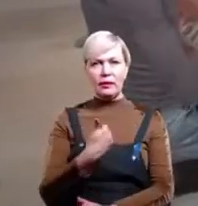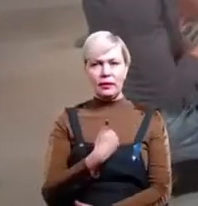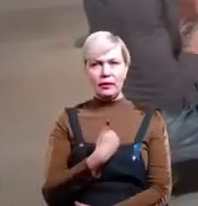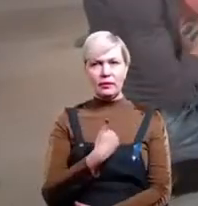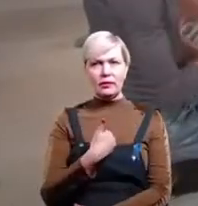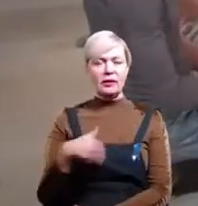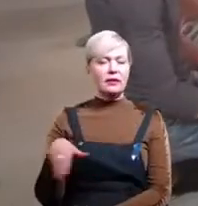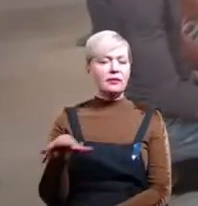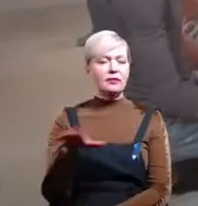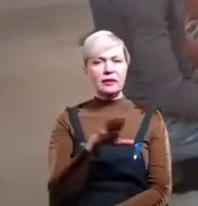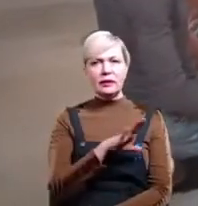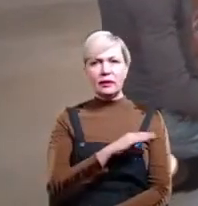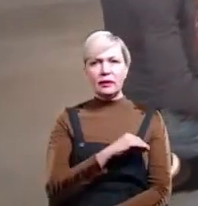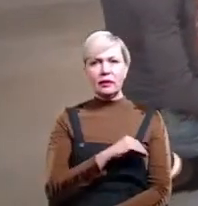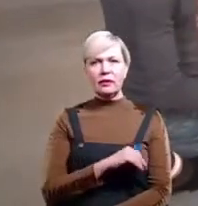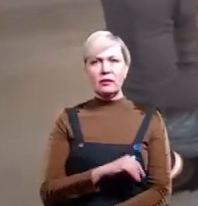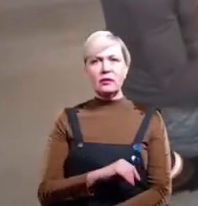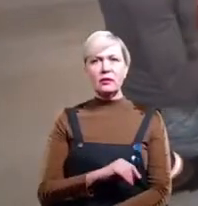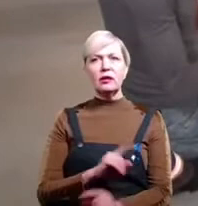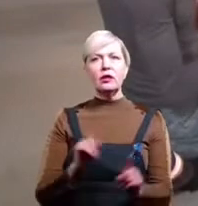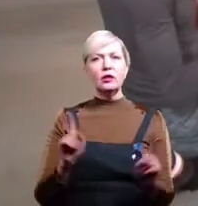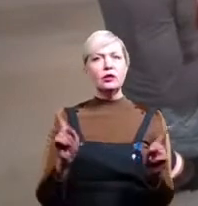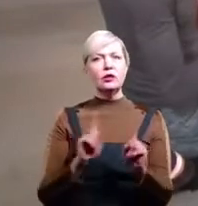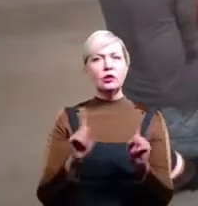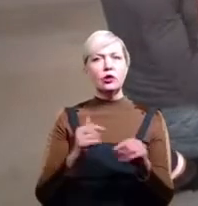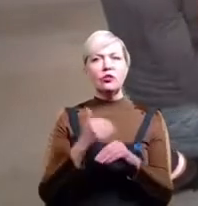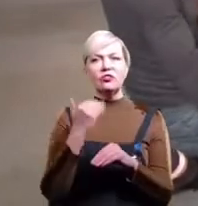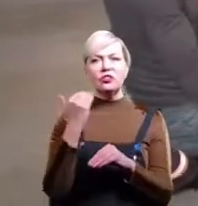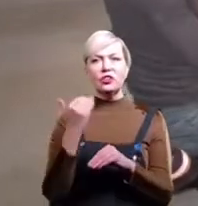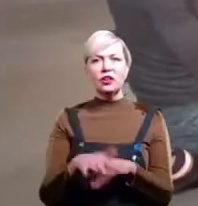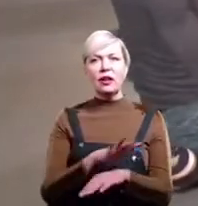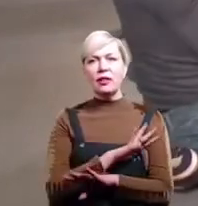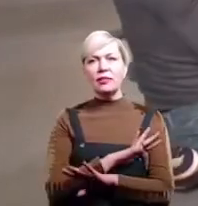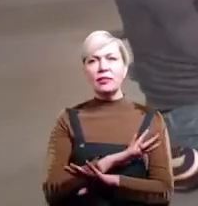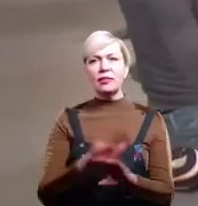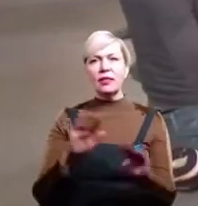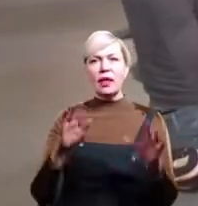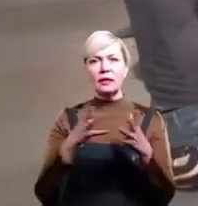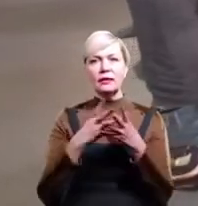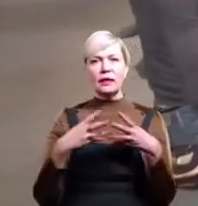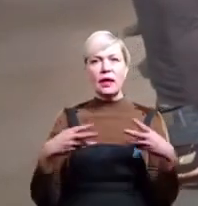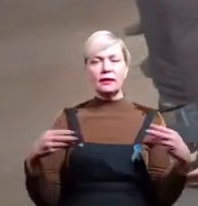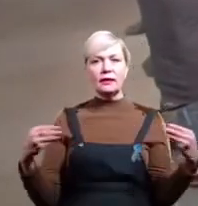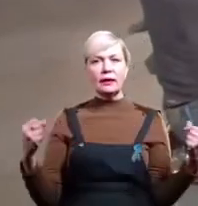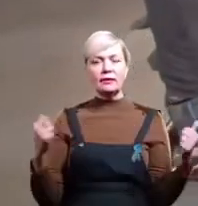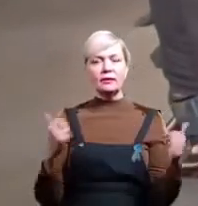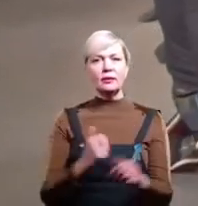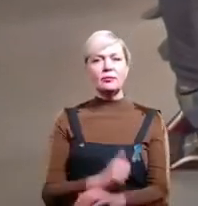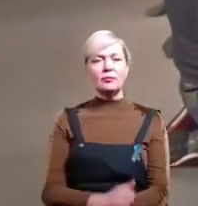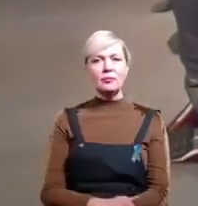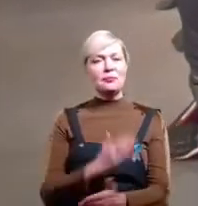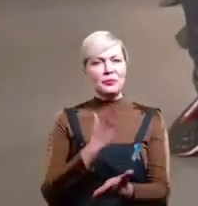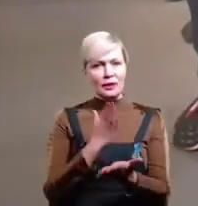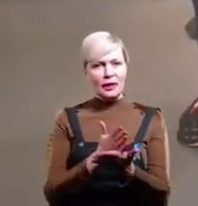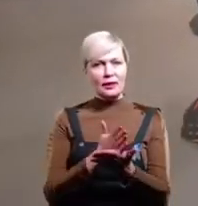вместе, щоб уже не згасати. Вже не згасати. Єсть ще